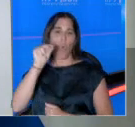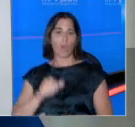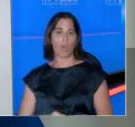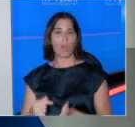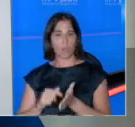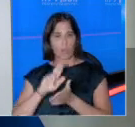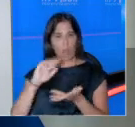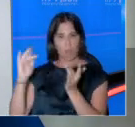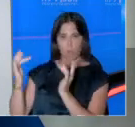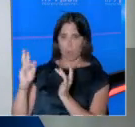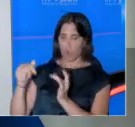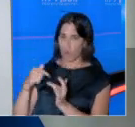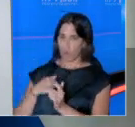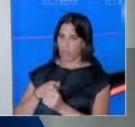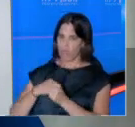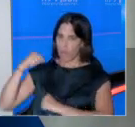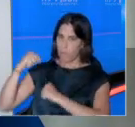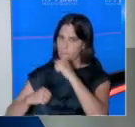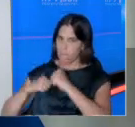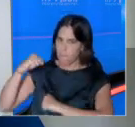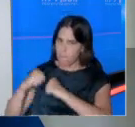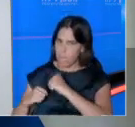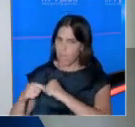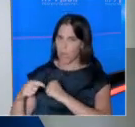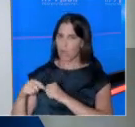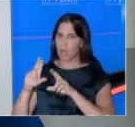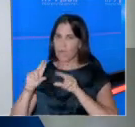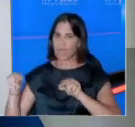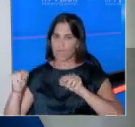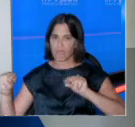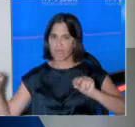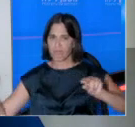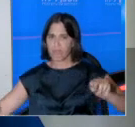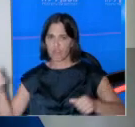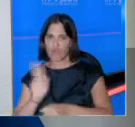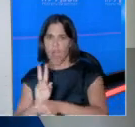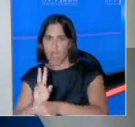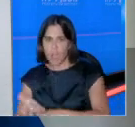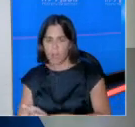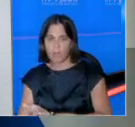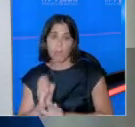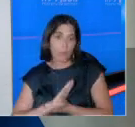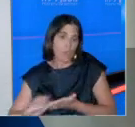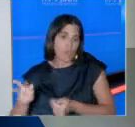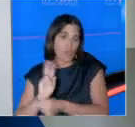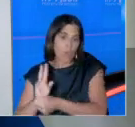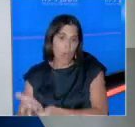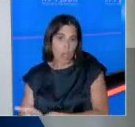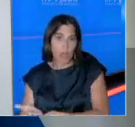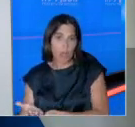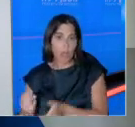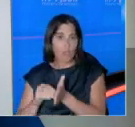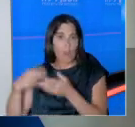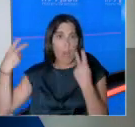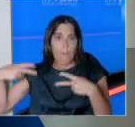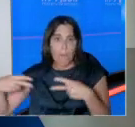כי יש מולנו מכונה משומנת היטב, שמפיצה יומם וליל שקרים, פשוט שקרים, כדי להחדיר